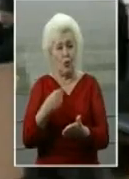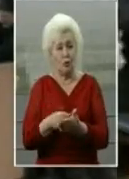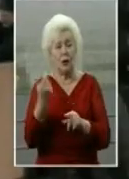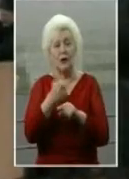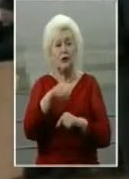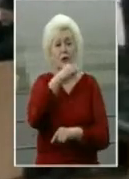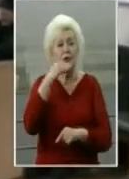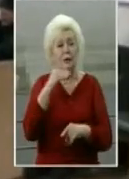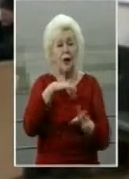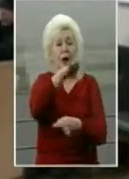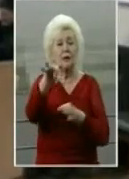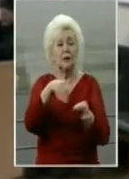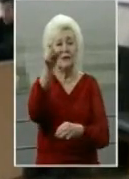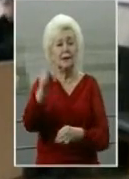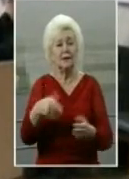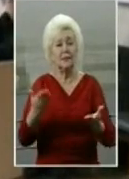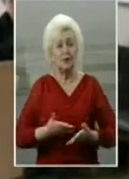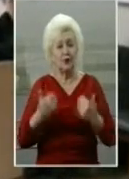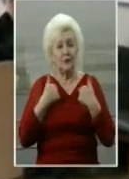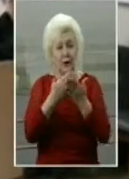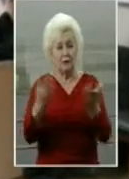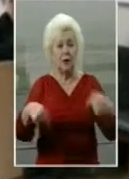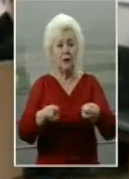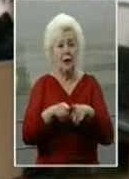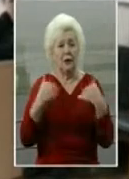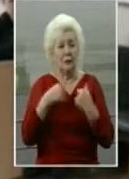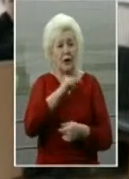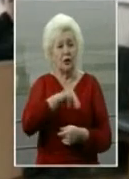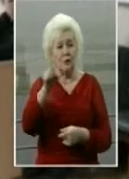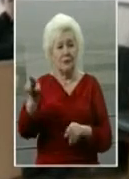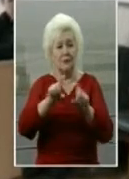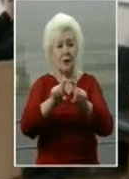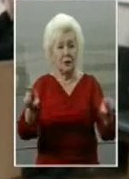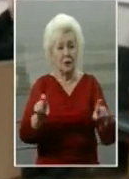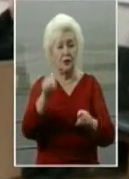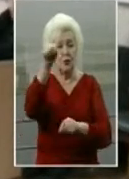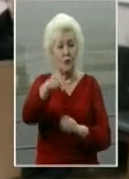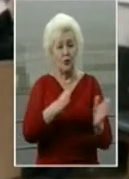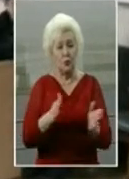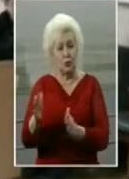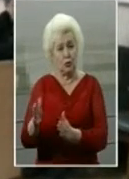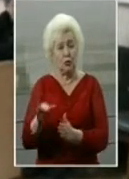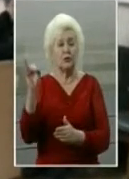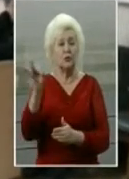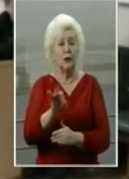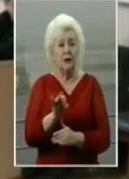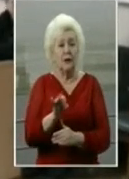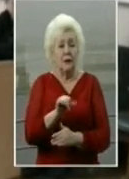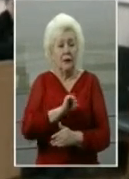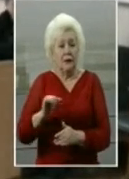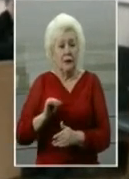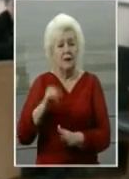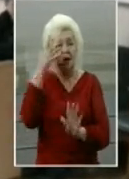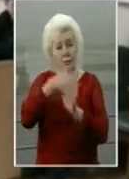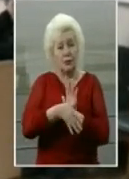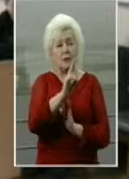Дуже багато сиріт проживає в нас, а також наших працівників ліцею в цьому гуртожитку. І самі